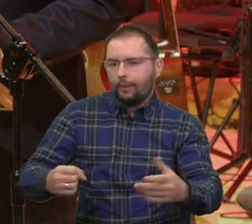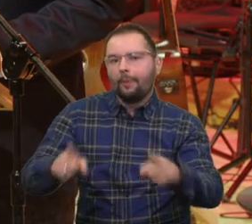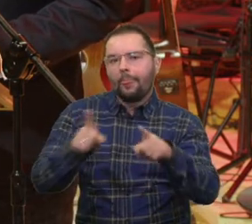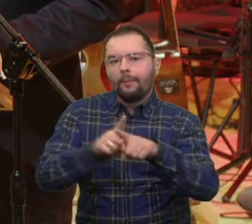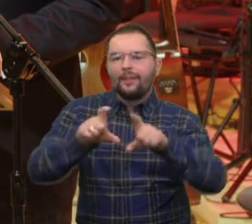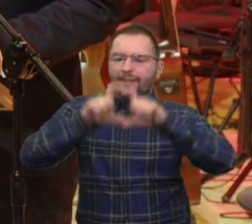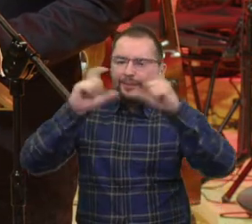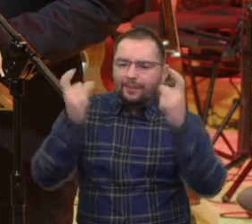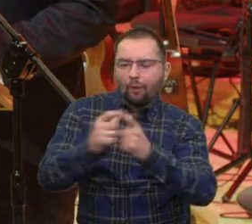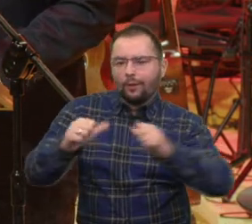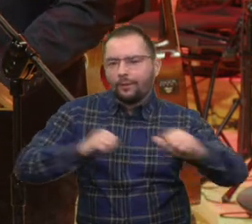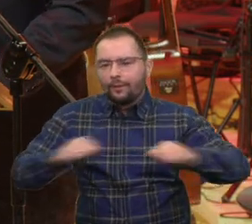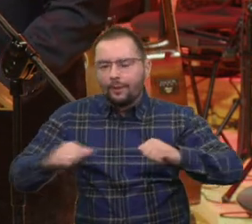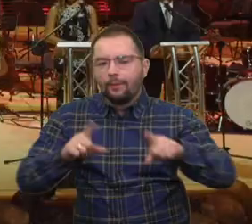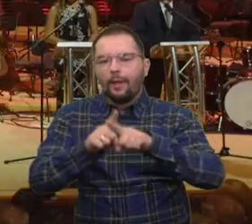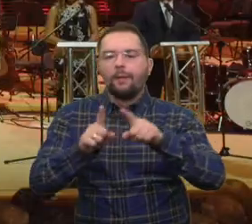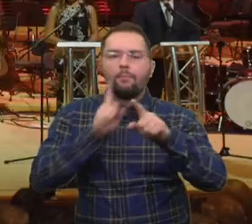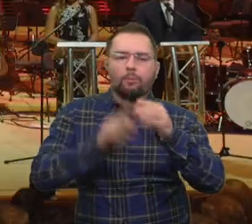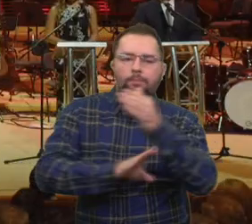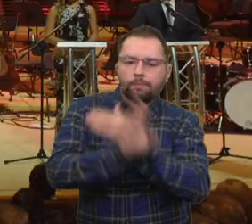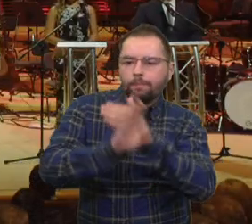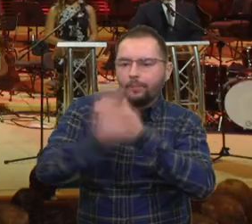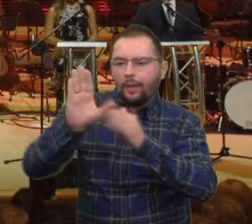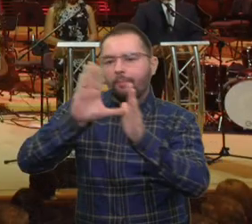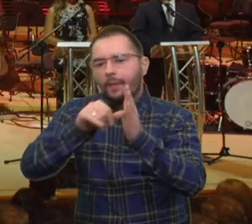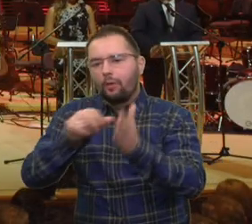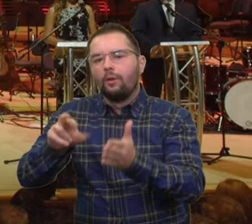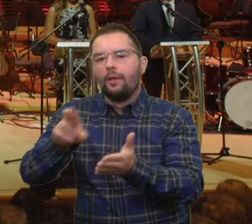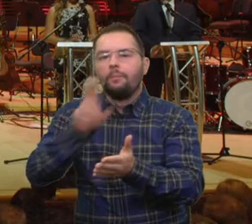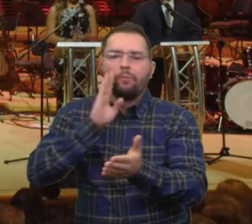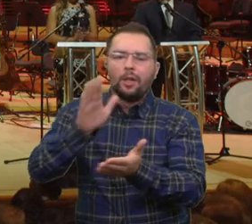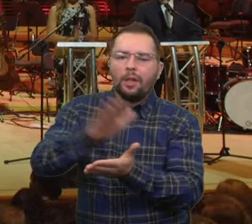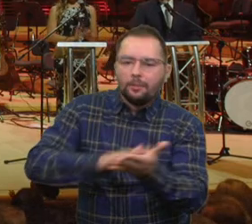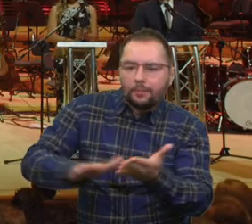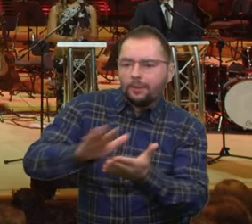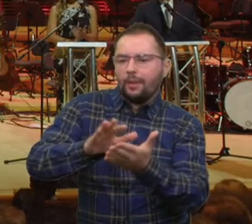byłych samorządowców reprezentujących miasta, gminy i powiaty.